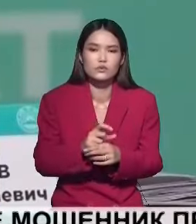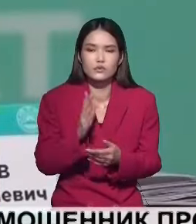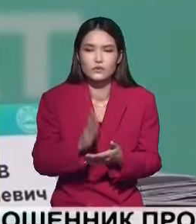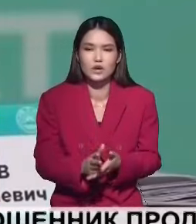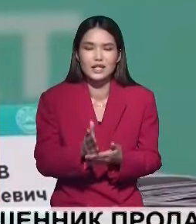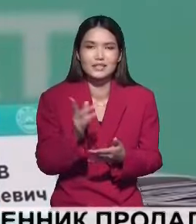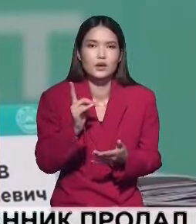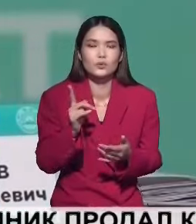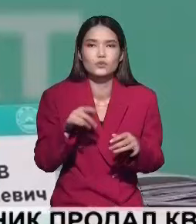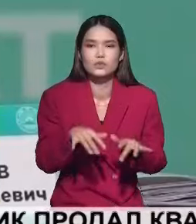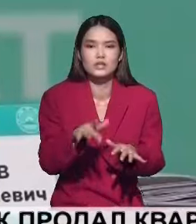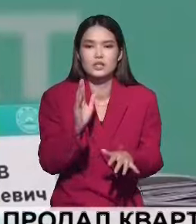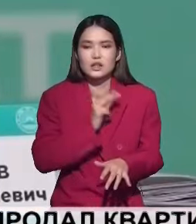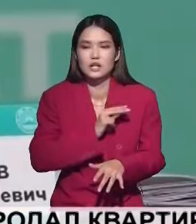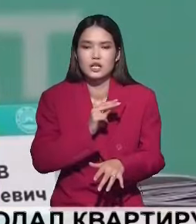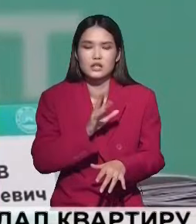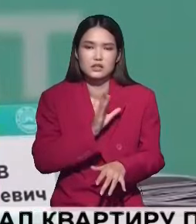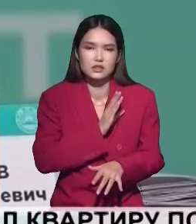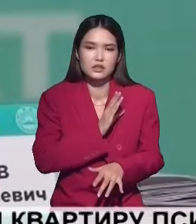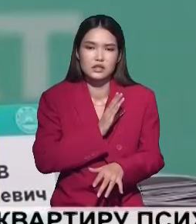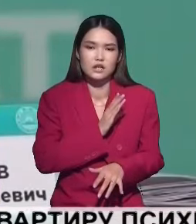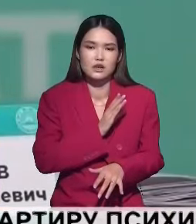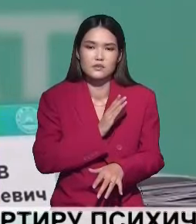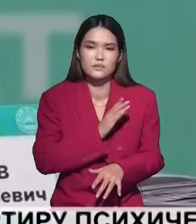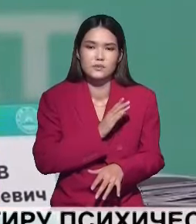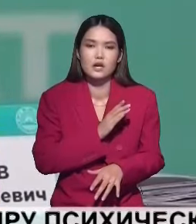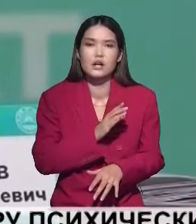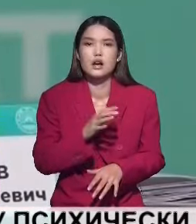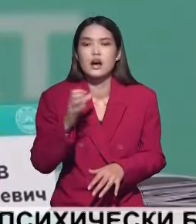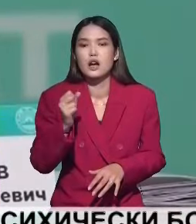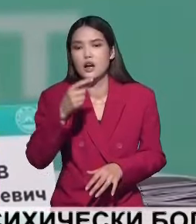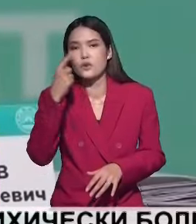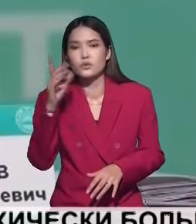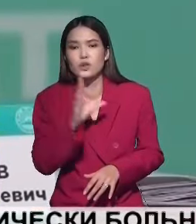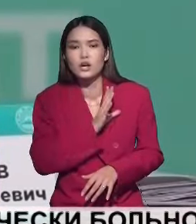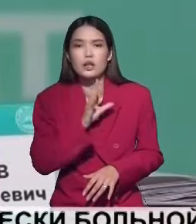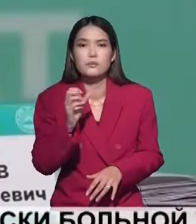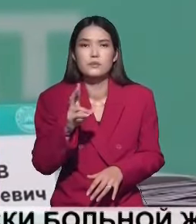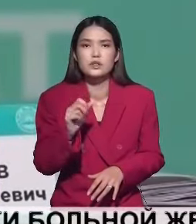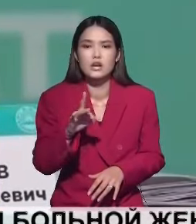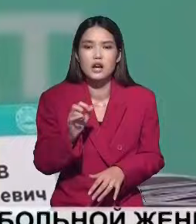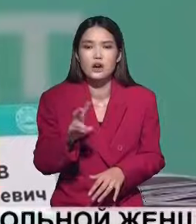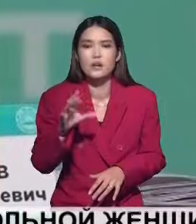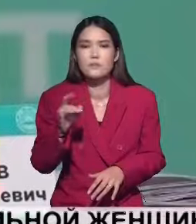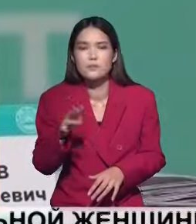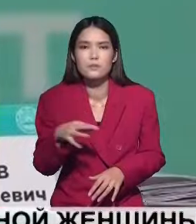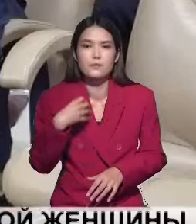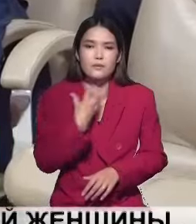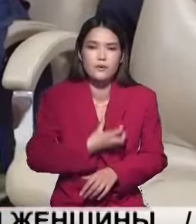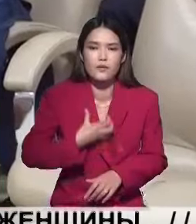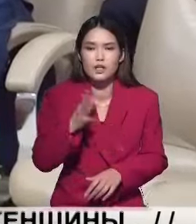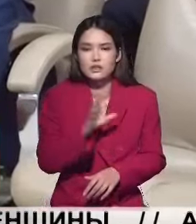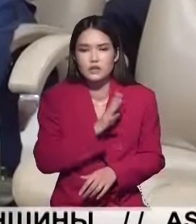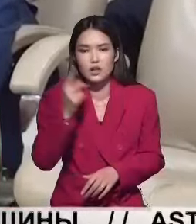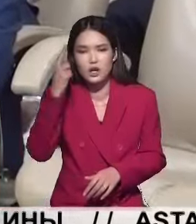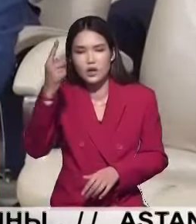этому делу относимся не просто как завхозы. А для этого, как отметил Ермек Кашырбаев, крайне важно, чтобы сельские акимы